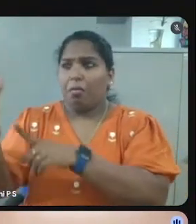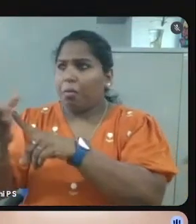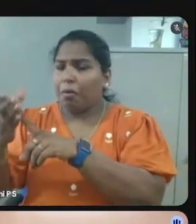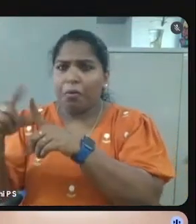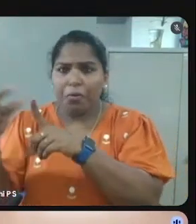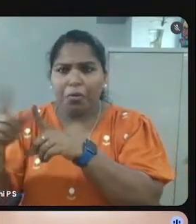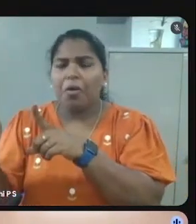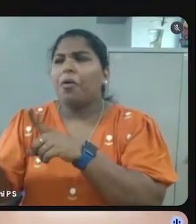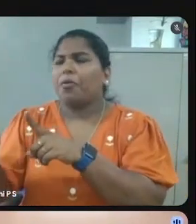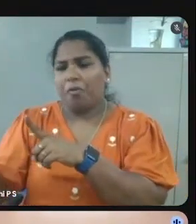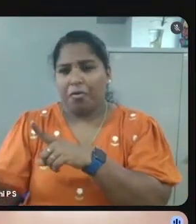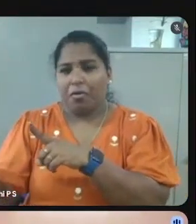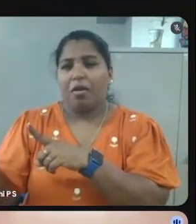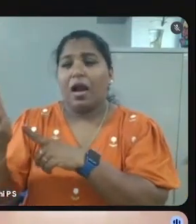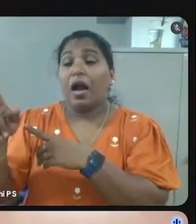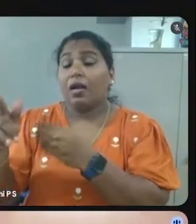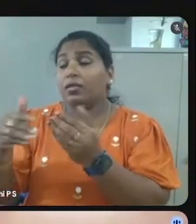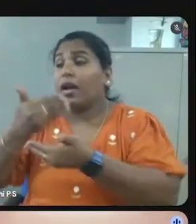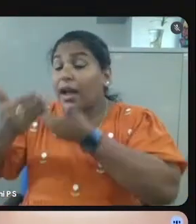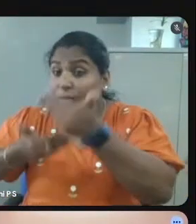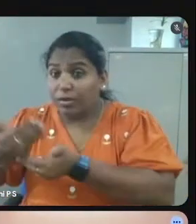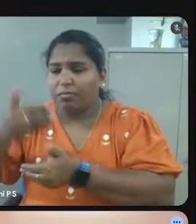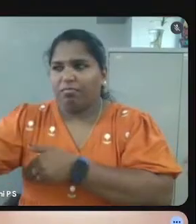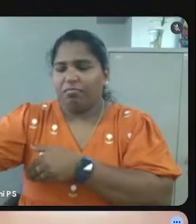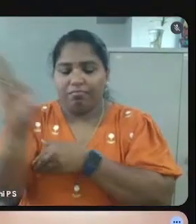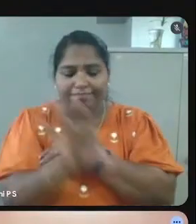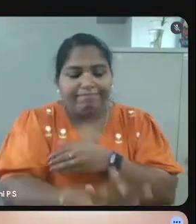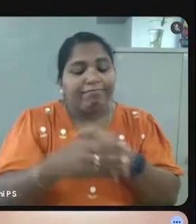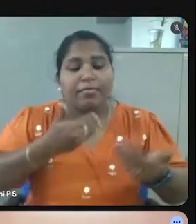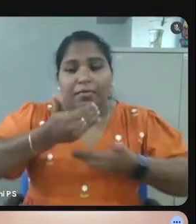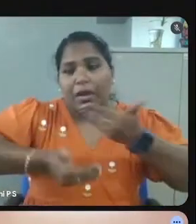ക്ലോസ്ഡ് ഏരിയയില് മാസ്റ്റർബേഷൻ ചെയ്യണം എന്ന് അവർക്ക് ഒരു ട്രെയിനിങ് കൊടുക്കാനുണ്ട്.